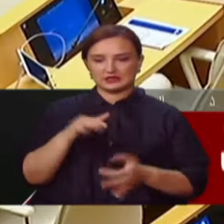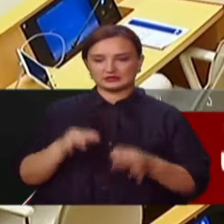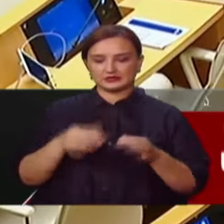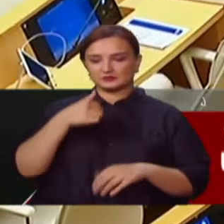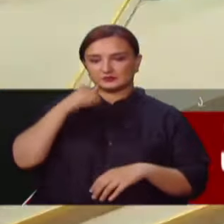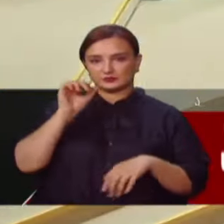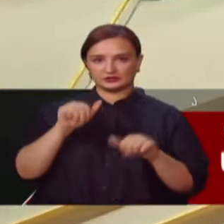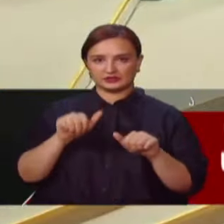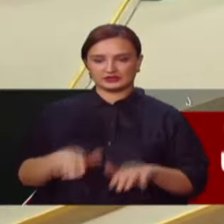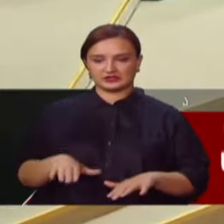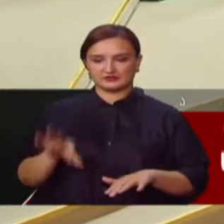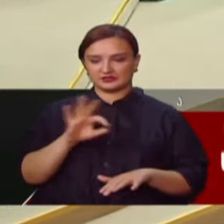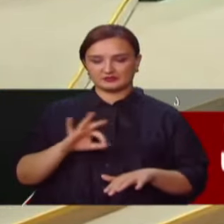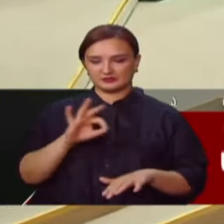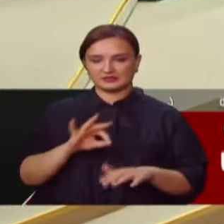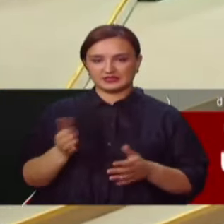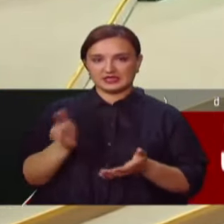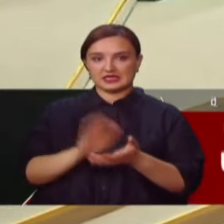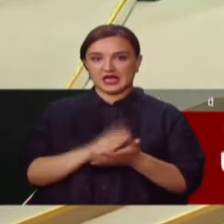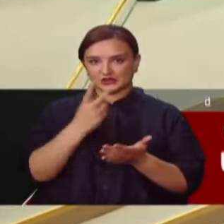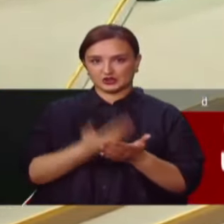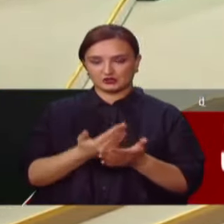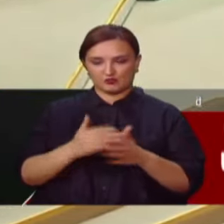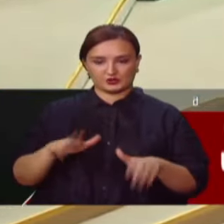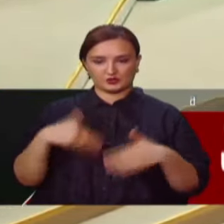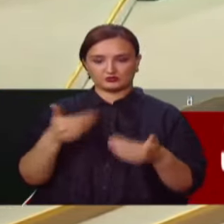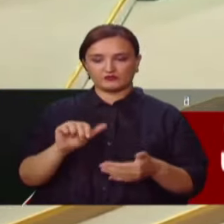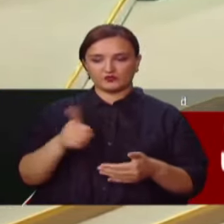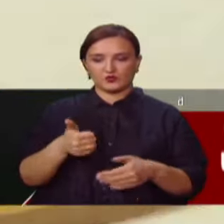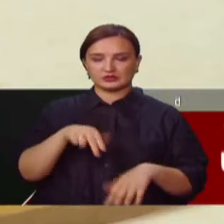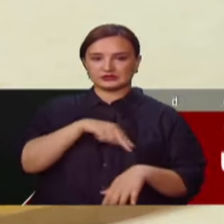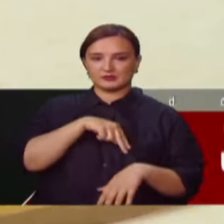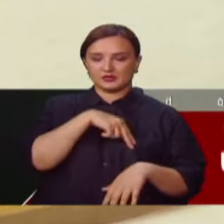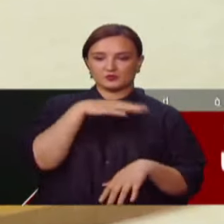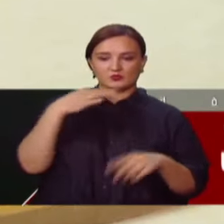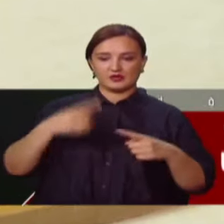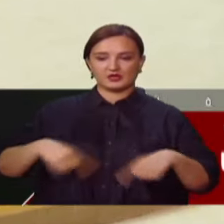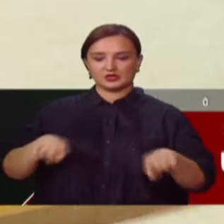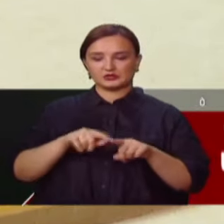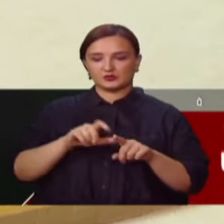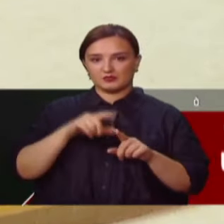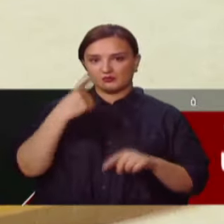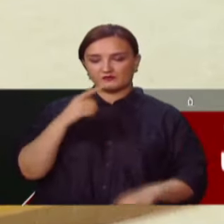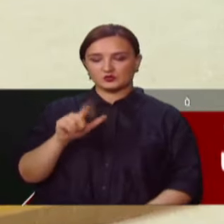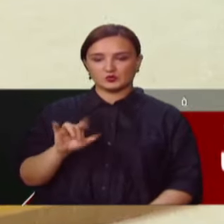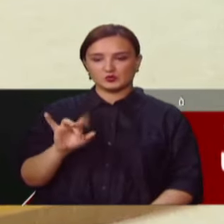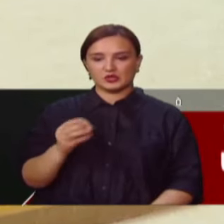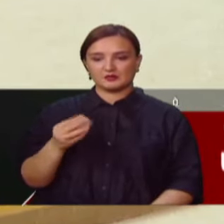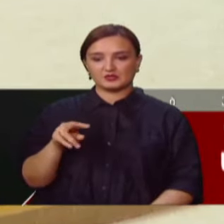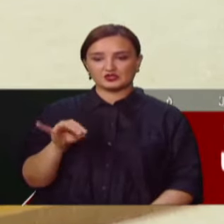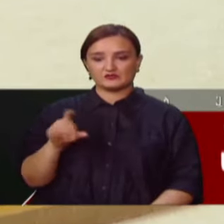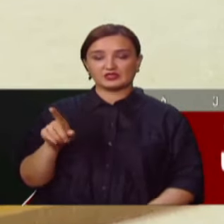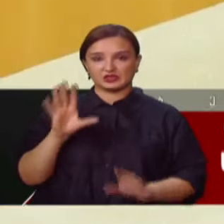გუშინდელი გადაწყვეტილების მოტივის გაცნობას ურჩევს. როგორც საპარლამენტო უმრავლესობაში აცხადებენ, სალომე სურაბიშვილს